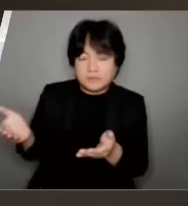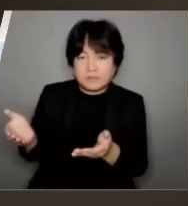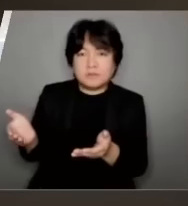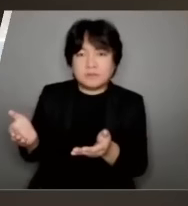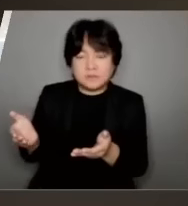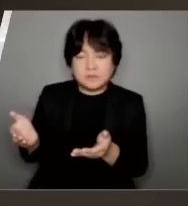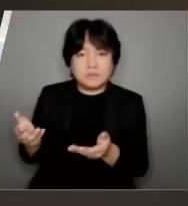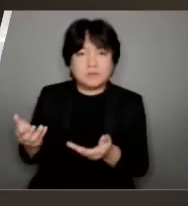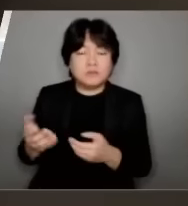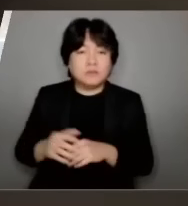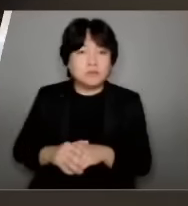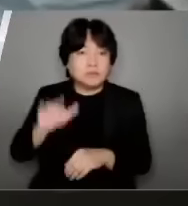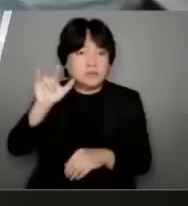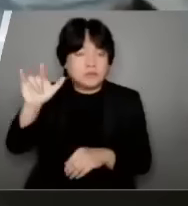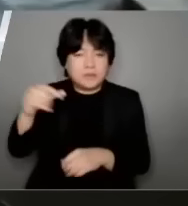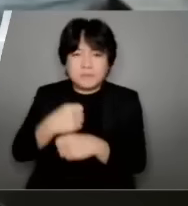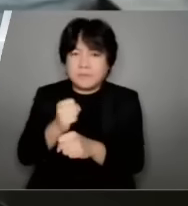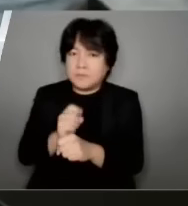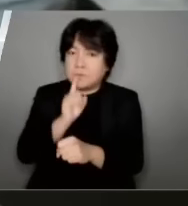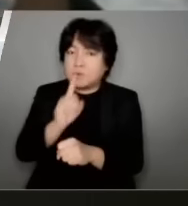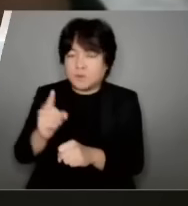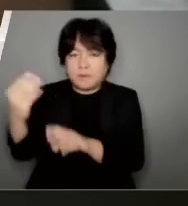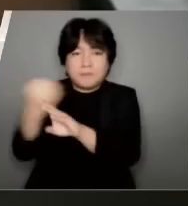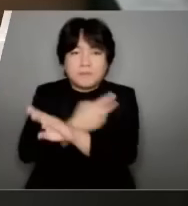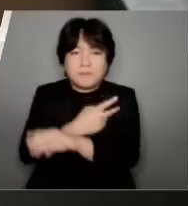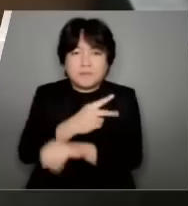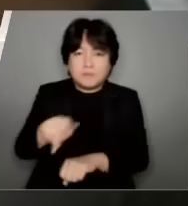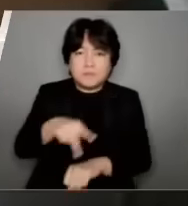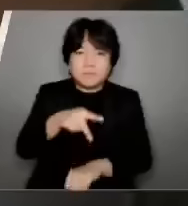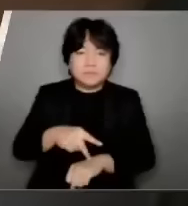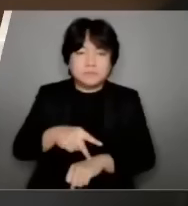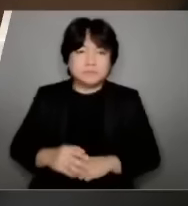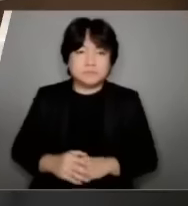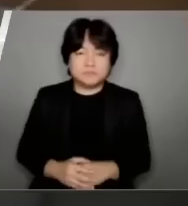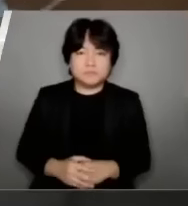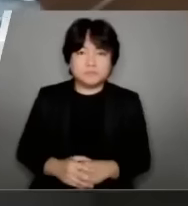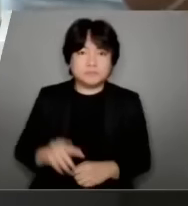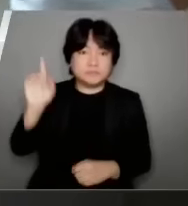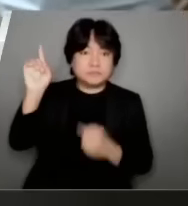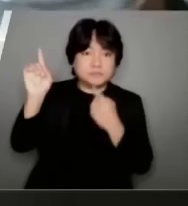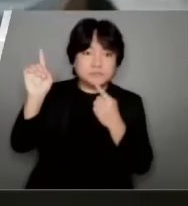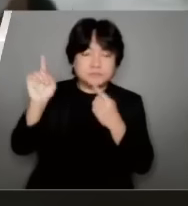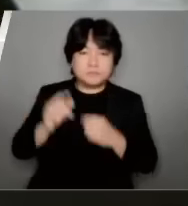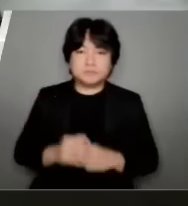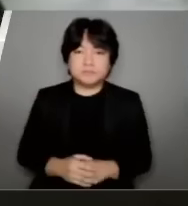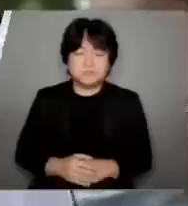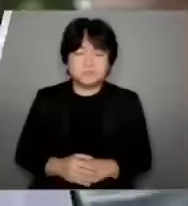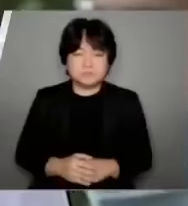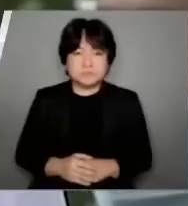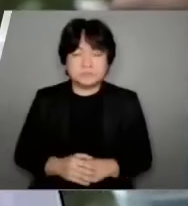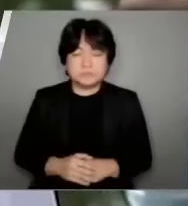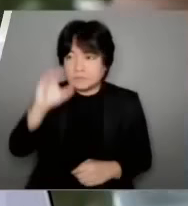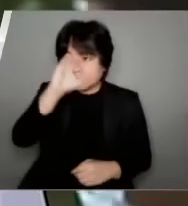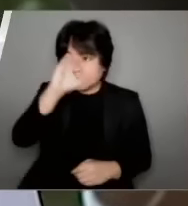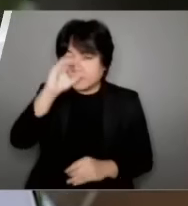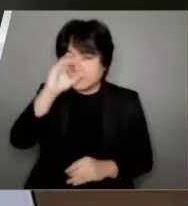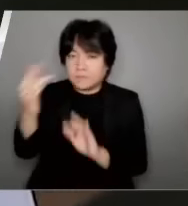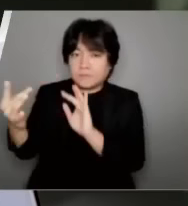mailipad pabalik ng Pilipinas. We found a connection between Alice Guo and Cassandra Leong, which